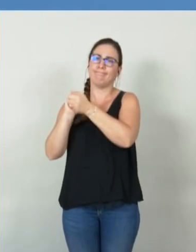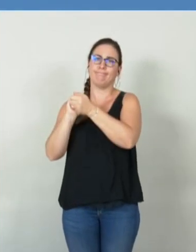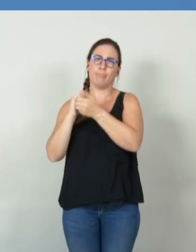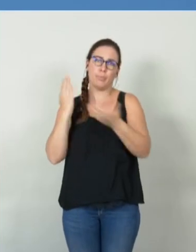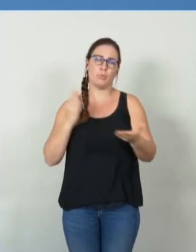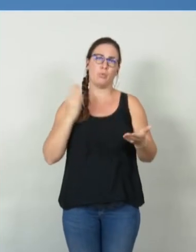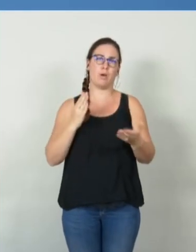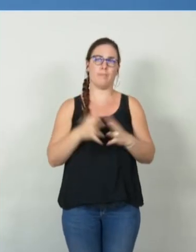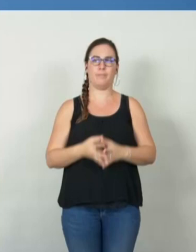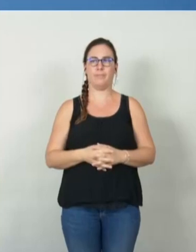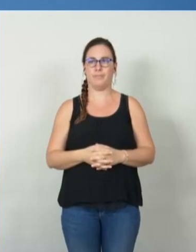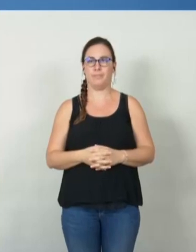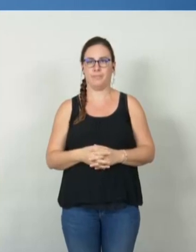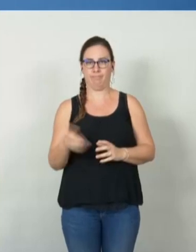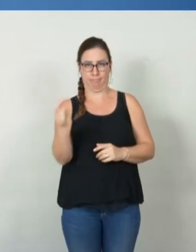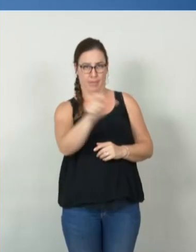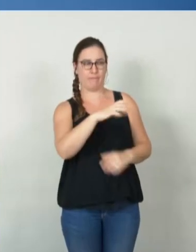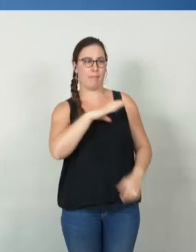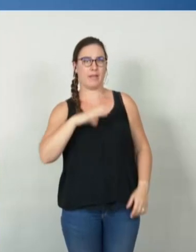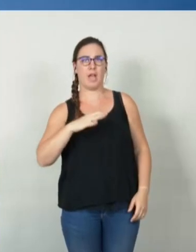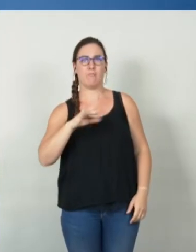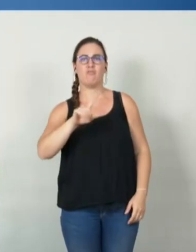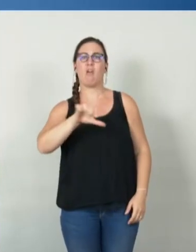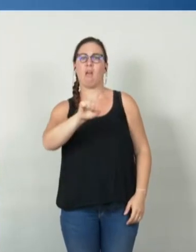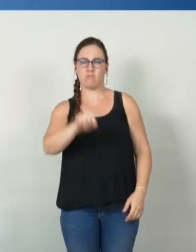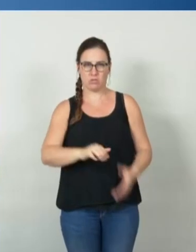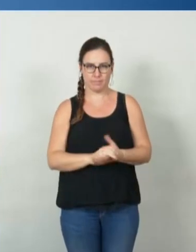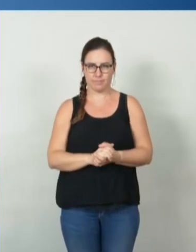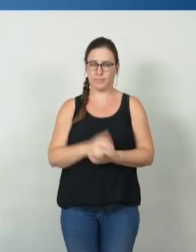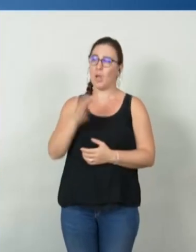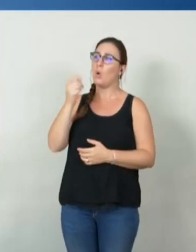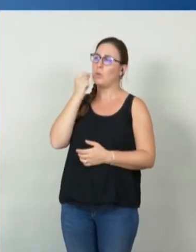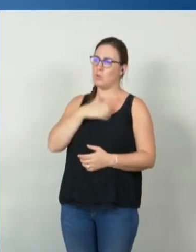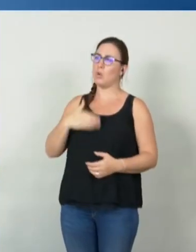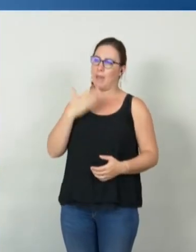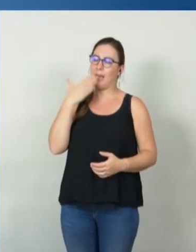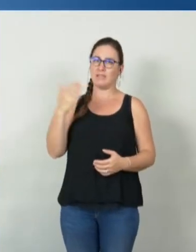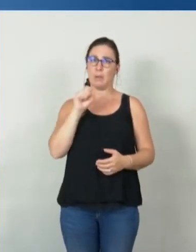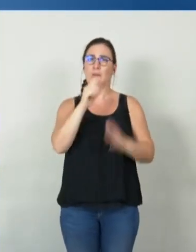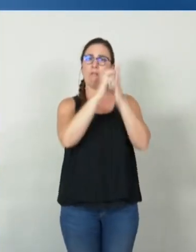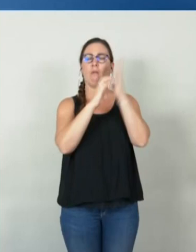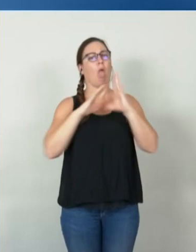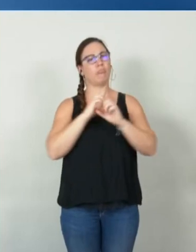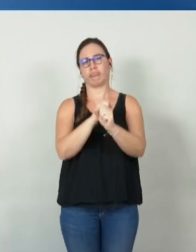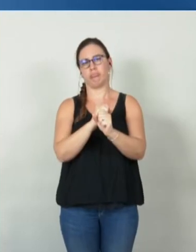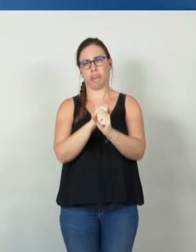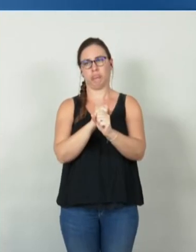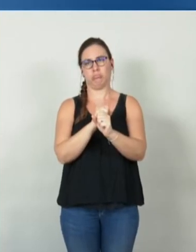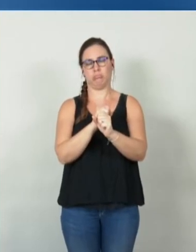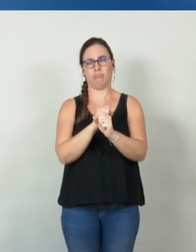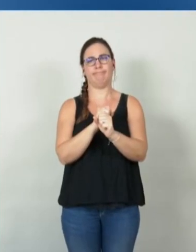merci Madame Chalas oui merci Monsieur le Maire sur cette délibération je serai assez brève c'est simplement que